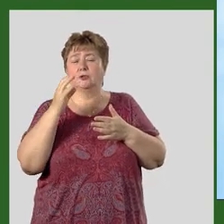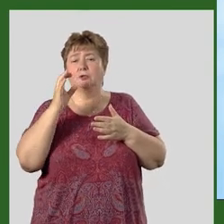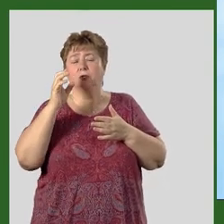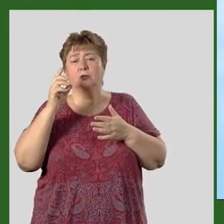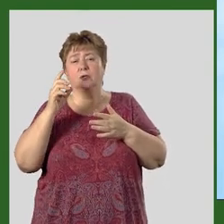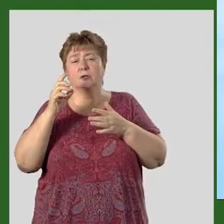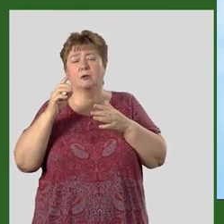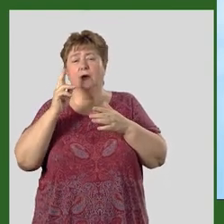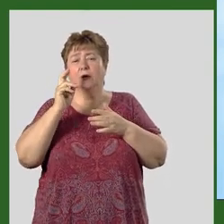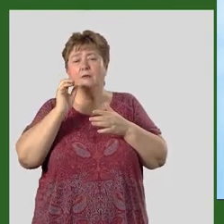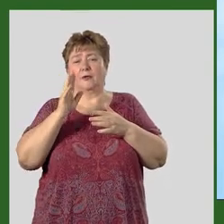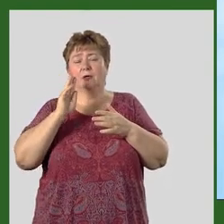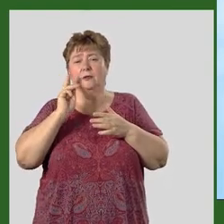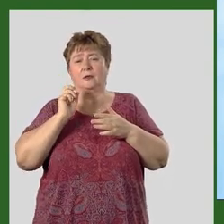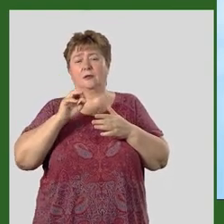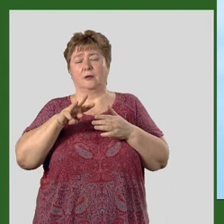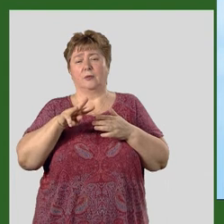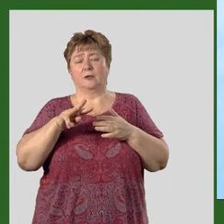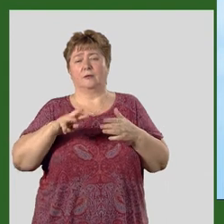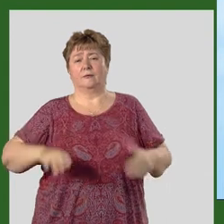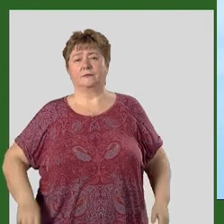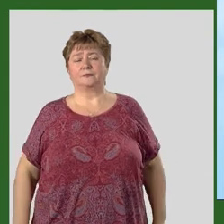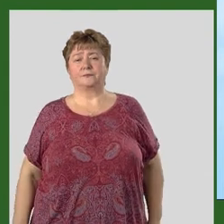0,44 квадратных километра.